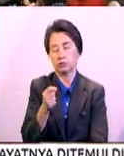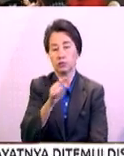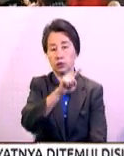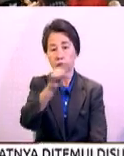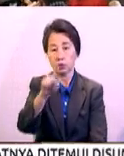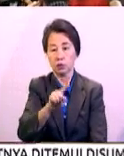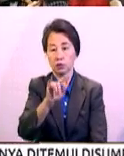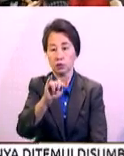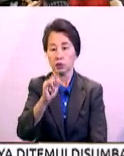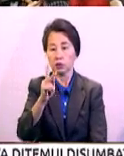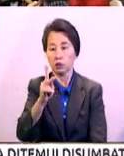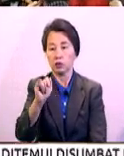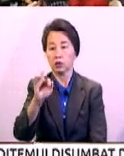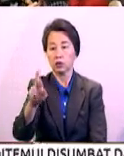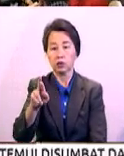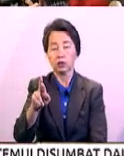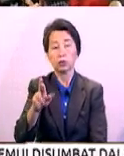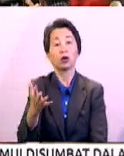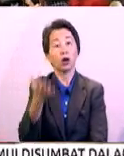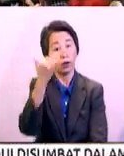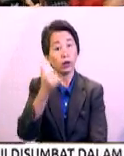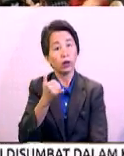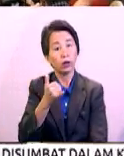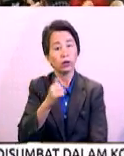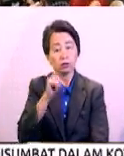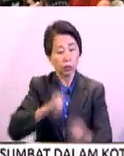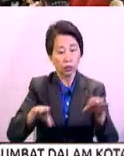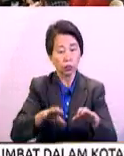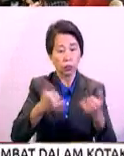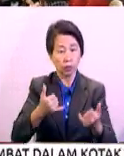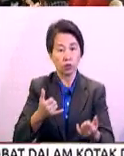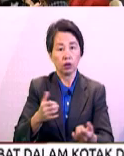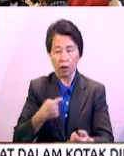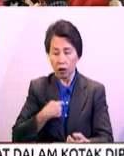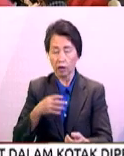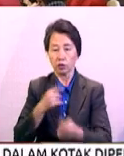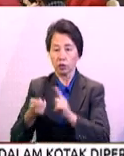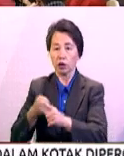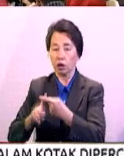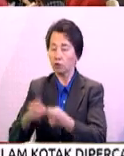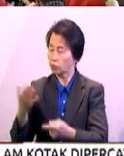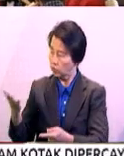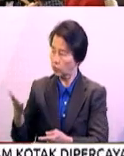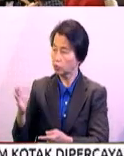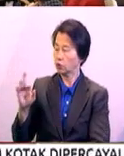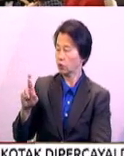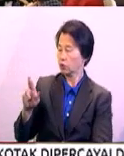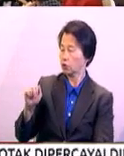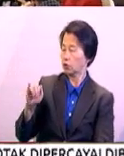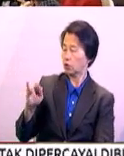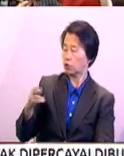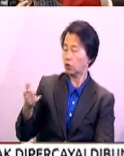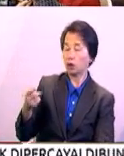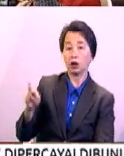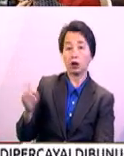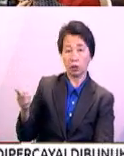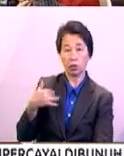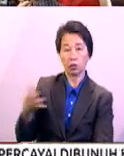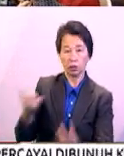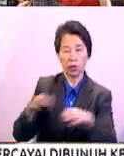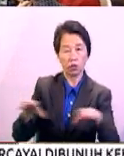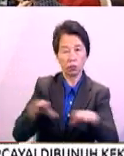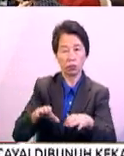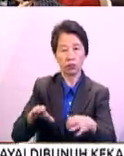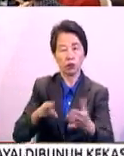orang buat benda macam ni. Jadi untuk Awi, Awi dengan kawan-kawan semua, malah abang-abang Raihan sendiri kawan Awi, Awi nak membuat